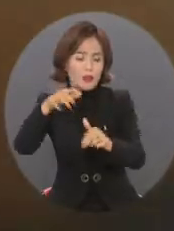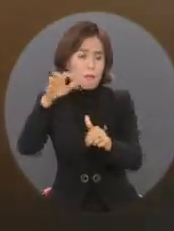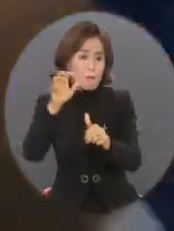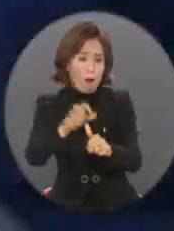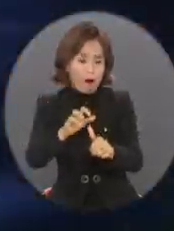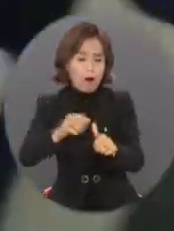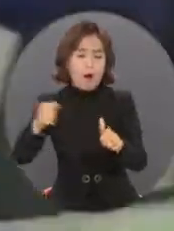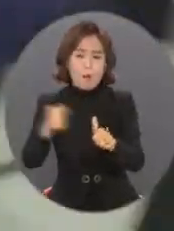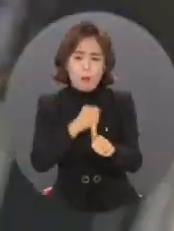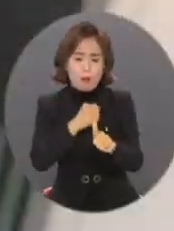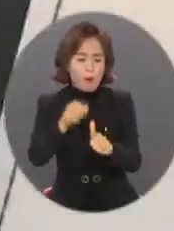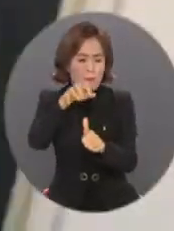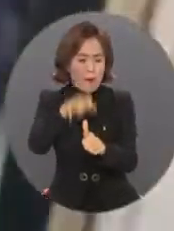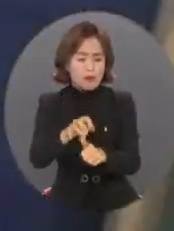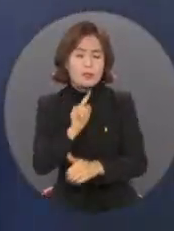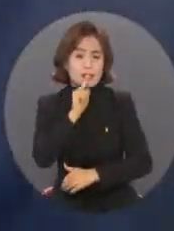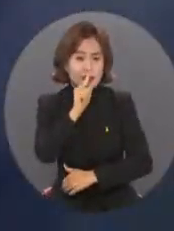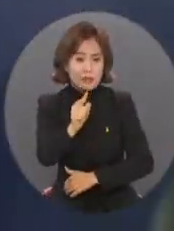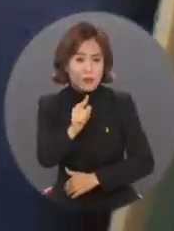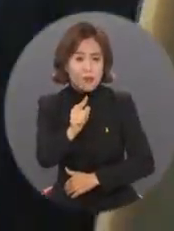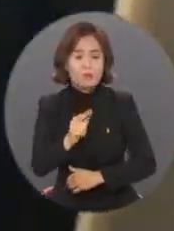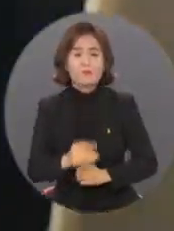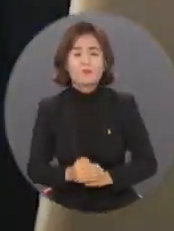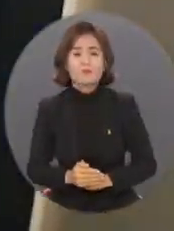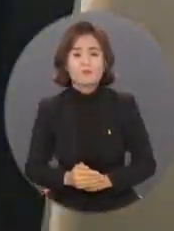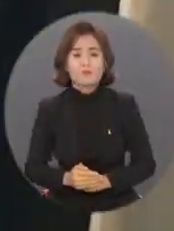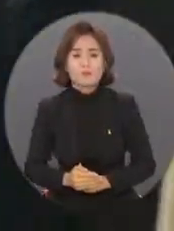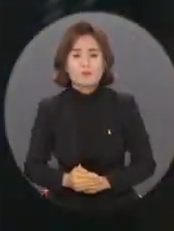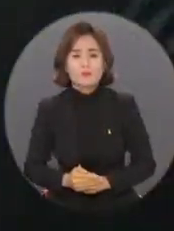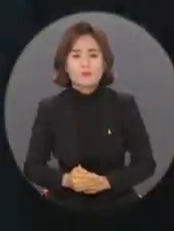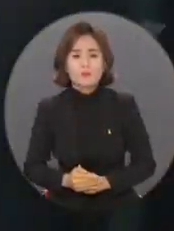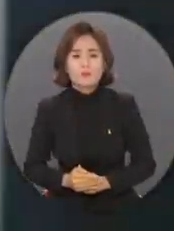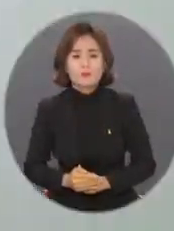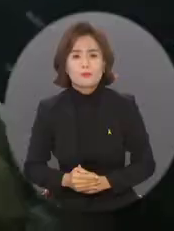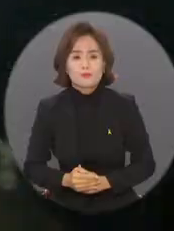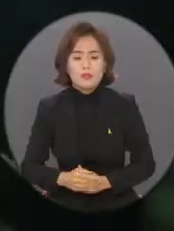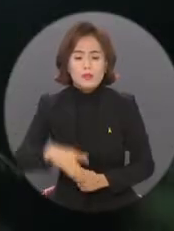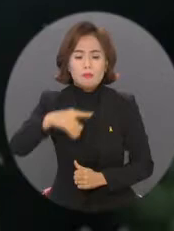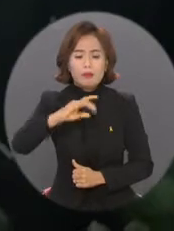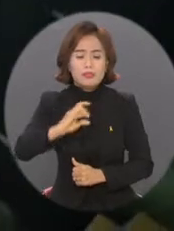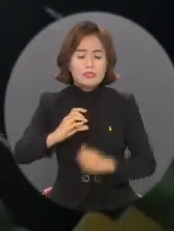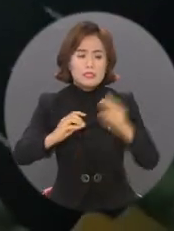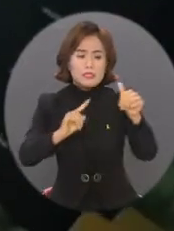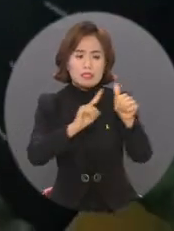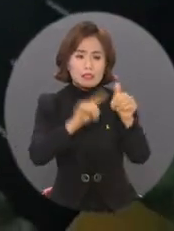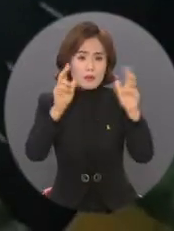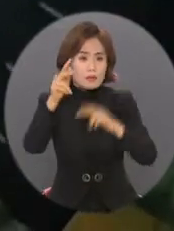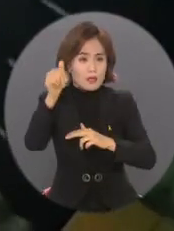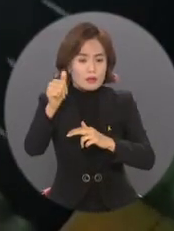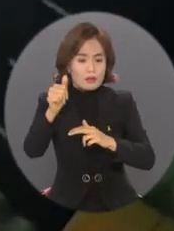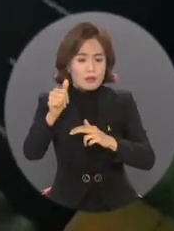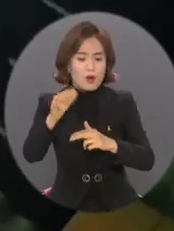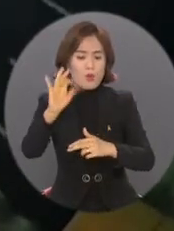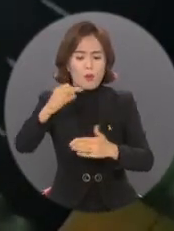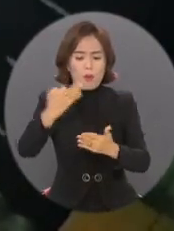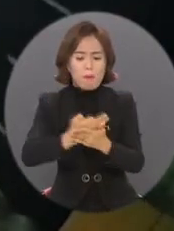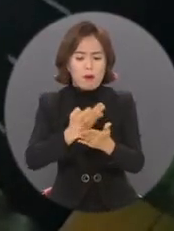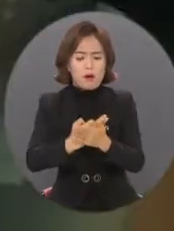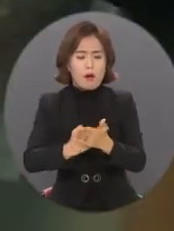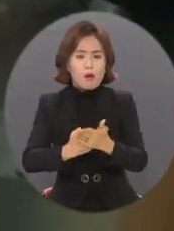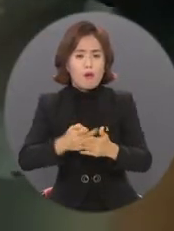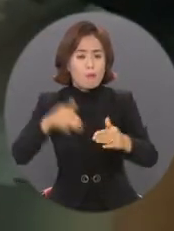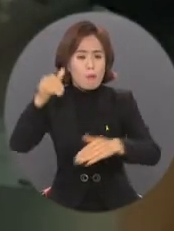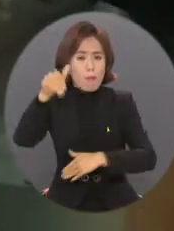협박 감금 을 당하고 있다는 신고를 받고 출동한 겁니다 pc 방 업주 30대 이모씨는 매출이 떨어졌다는 이유로